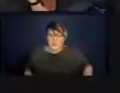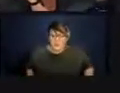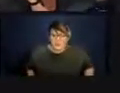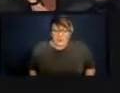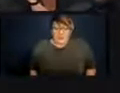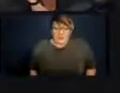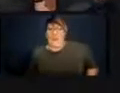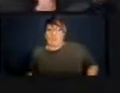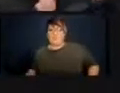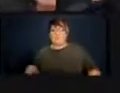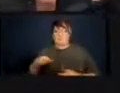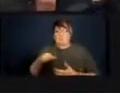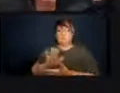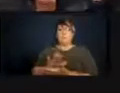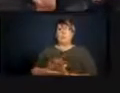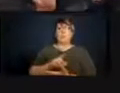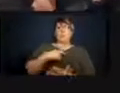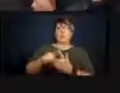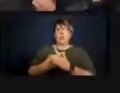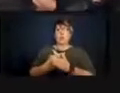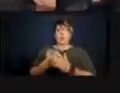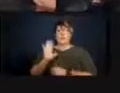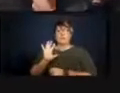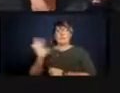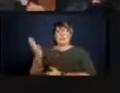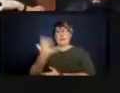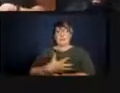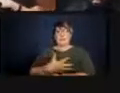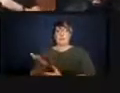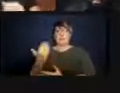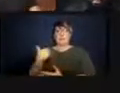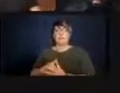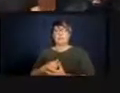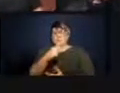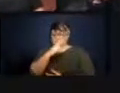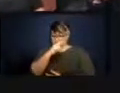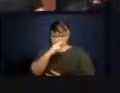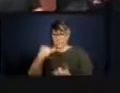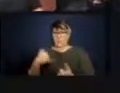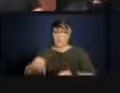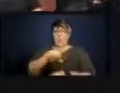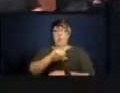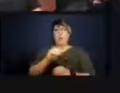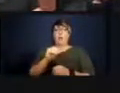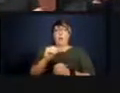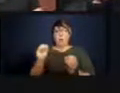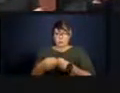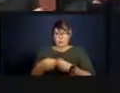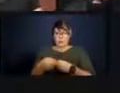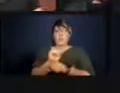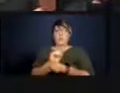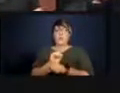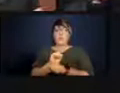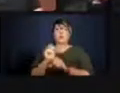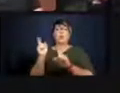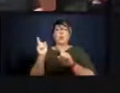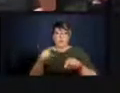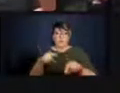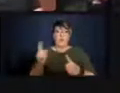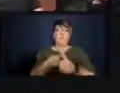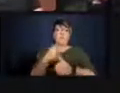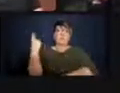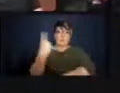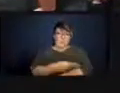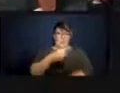ambazo maeneo ambapo wanaishi. Nimeweza kufanya kazi pamoja na Isabel katika ofisi yetu. Tumeweza